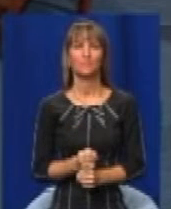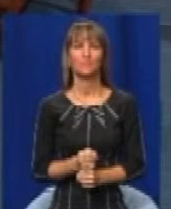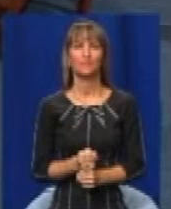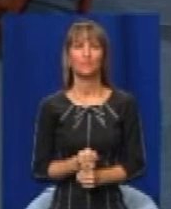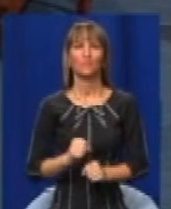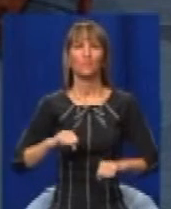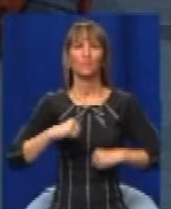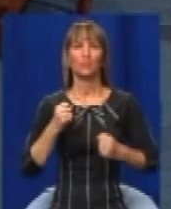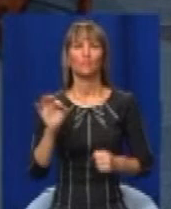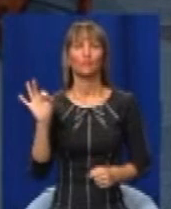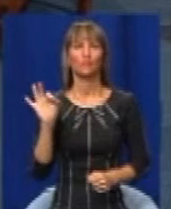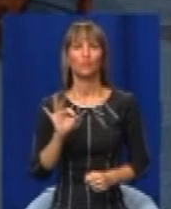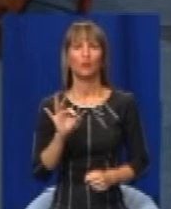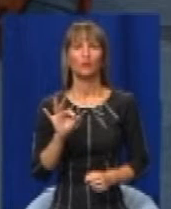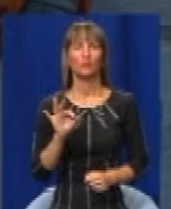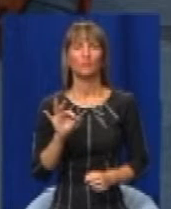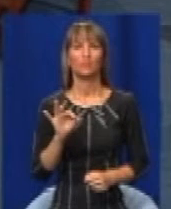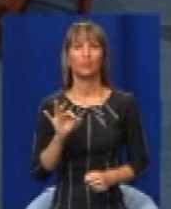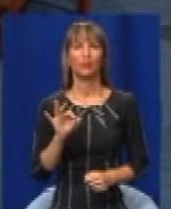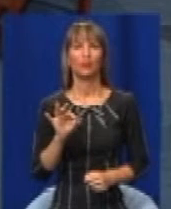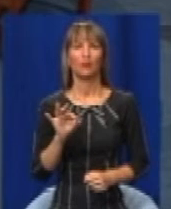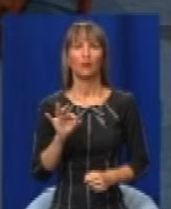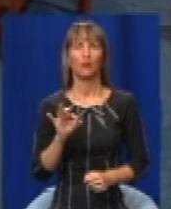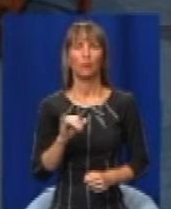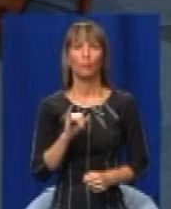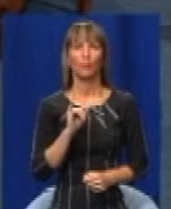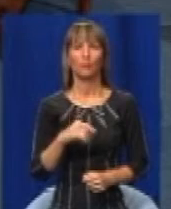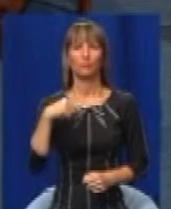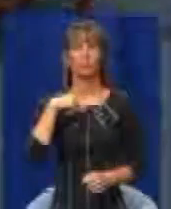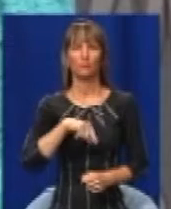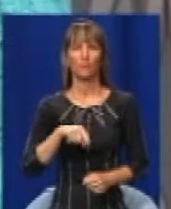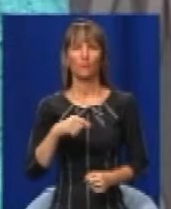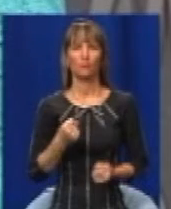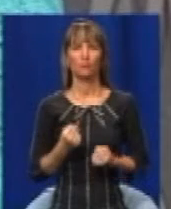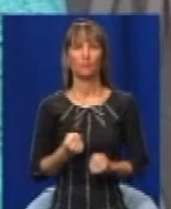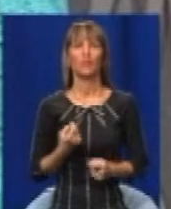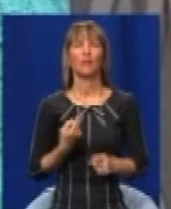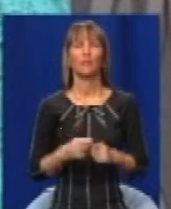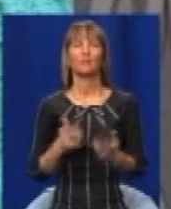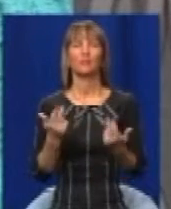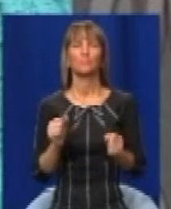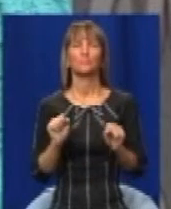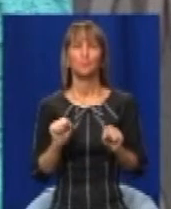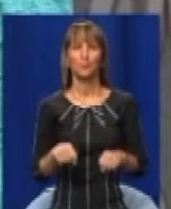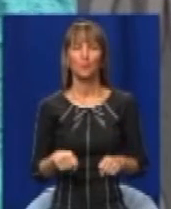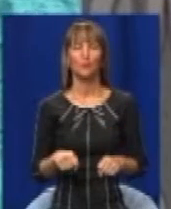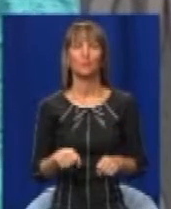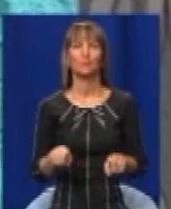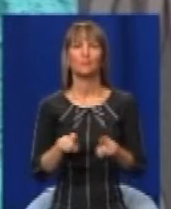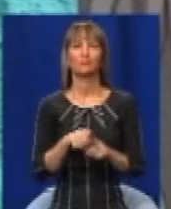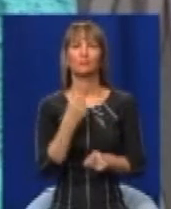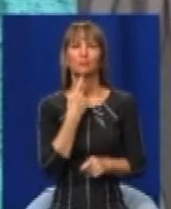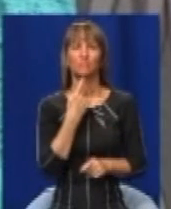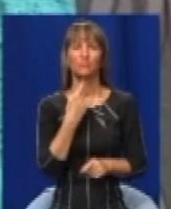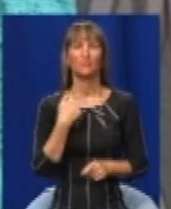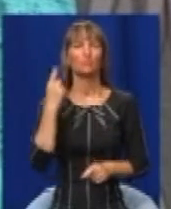старатися чаще в собі тримати погані емоції. А це дійсно так? Можна з таким поекспериментувати?